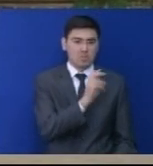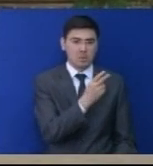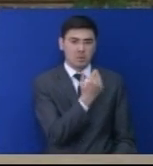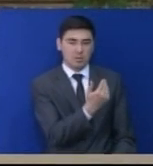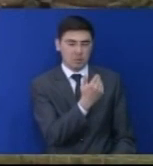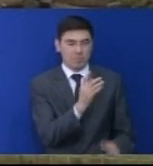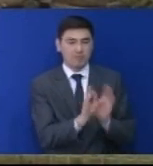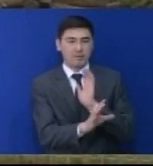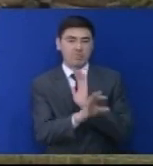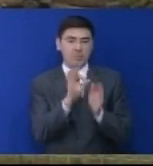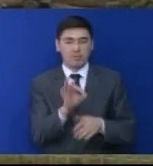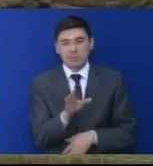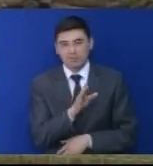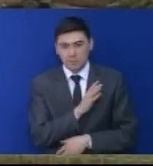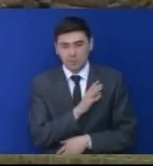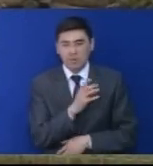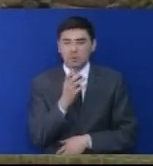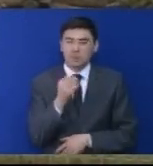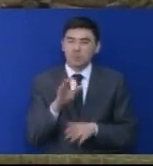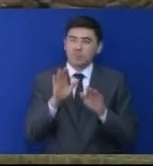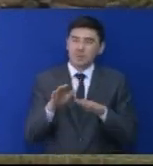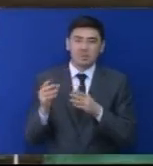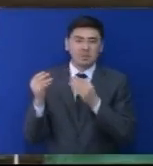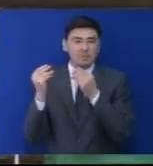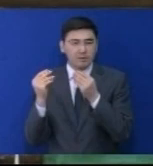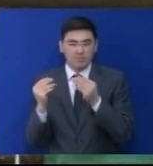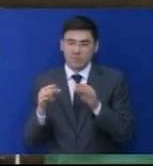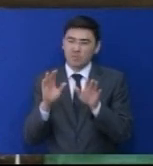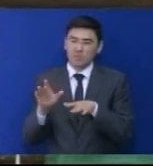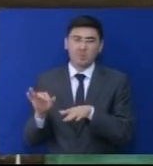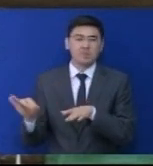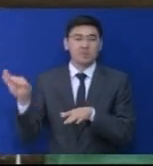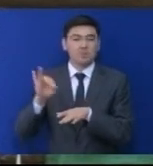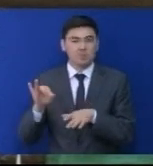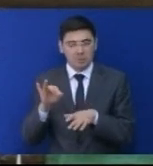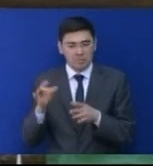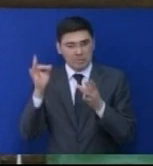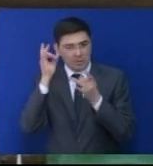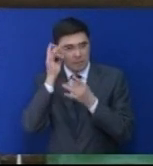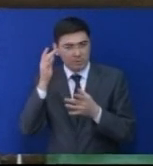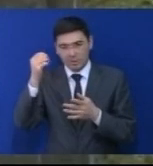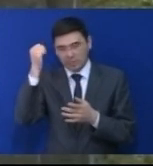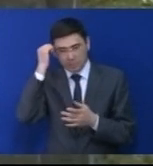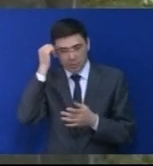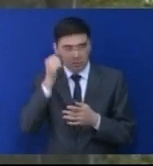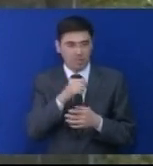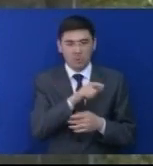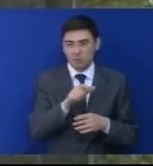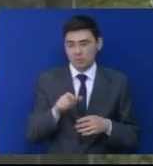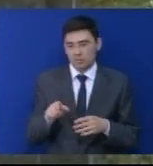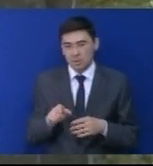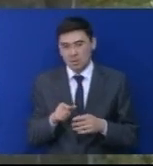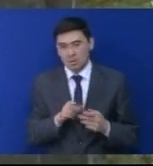Бұдан бөлек туристердің қаламыздағы көрнекі жерлермен тарихи орындарына сәулет ескерткіштеріне кедергісіз жету үшін